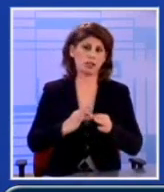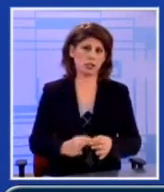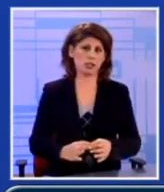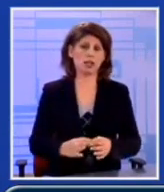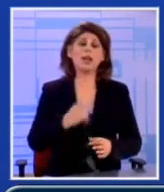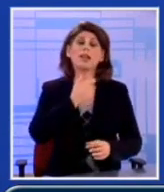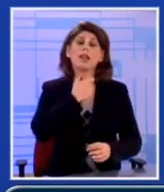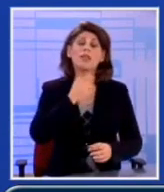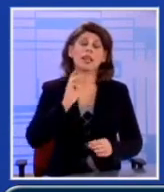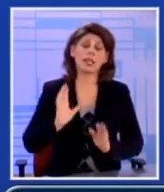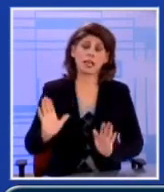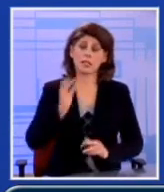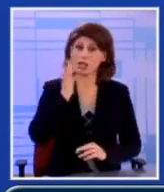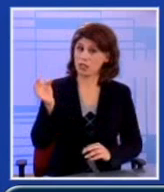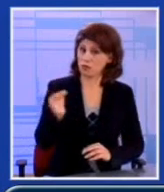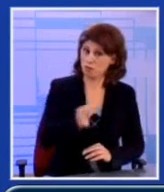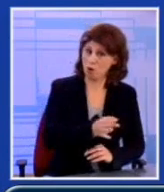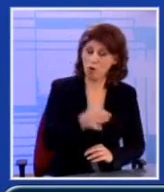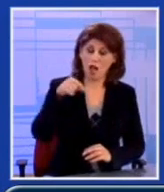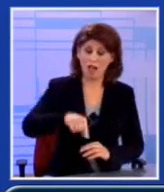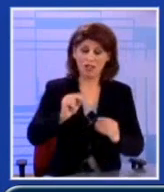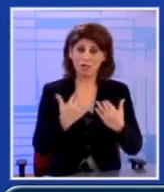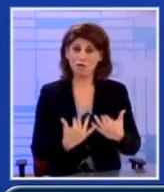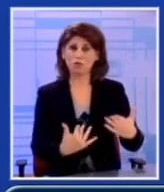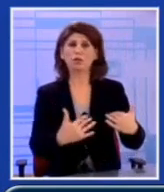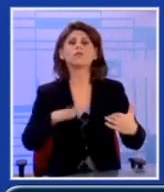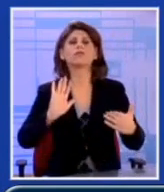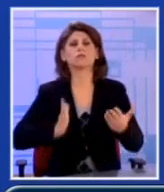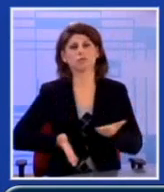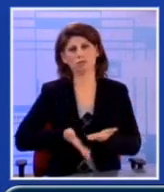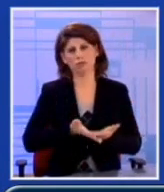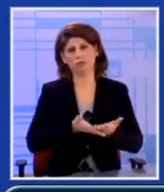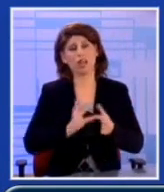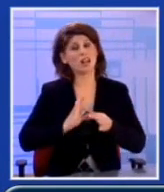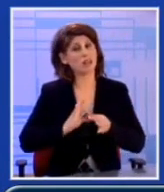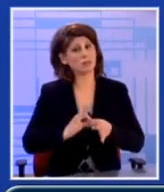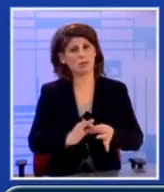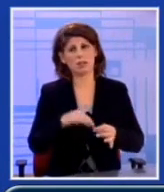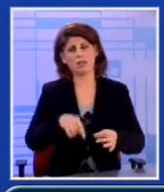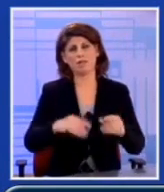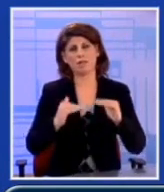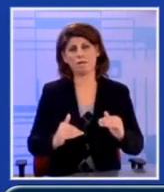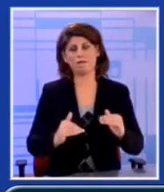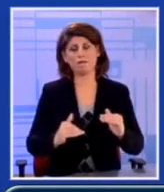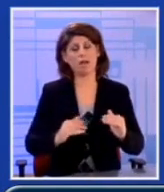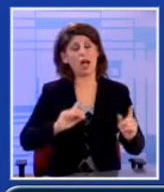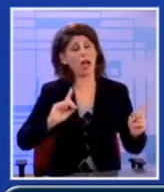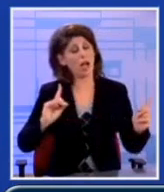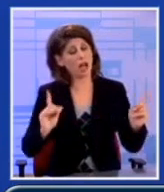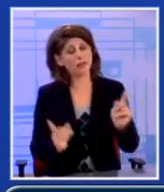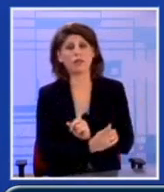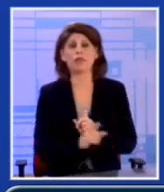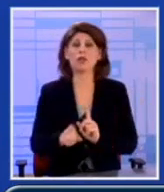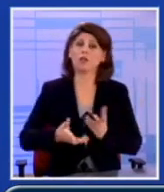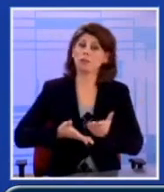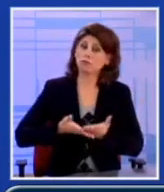και δεν χρειάζεται να πω ότι αυτή η Βουλή δεν θα συμβάλλει στο να συνεχιστεί αυτή η κατάσταση, αλλά αντίθετα θα